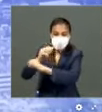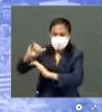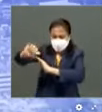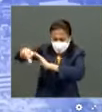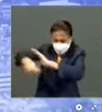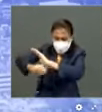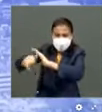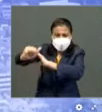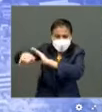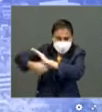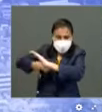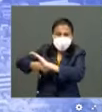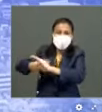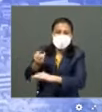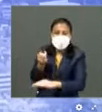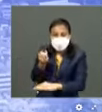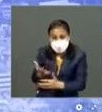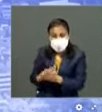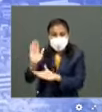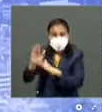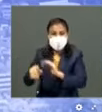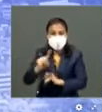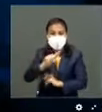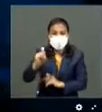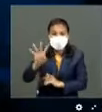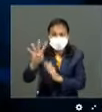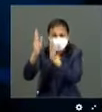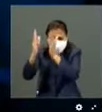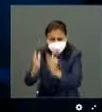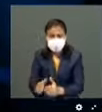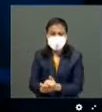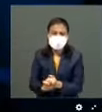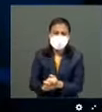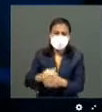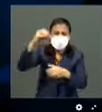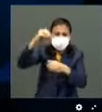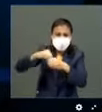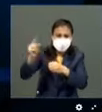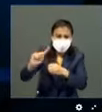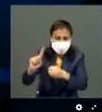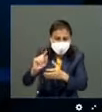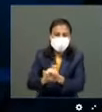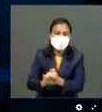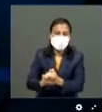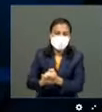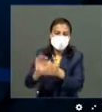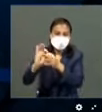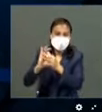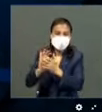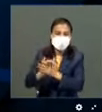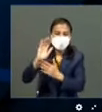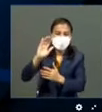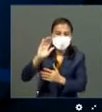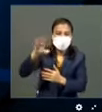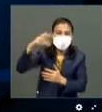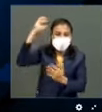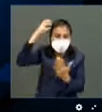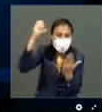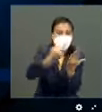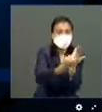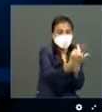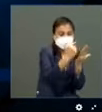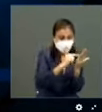เข้าเมืองมากถึง104รายนะคะทั้งพรมแดนทางประเทศลาวนะคะเ